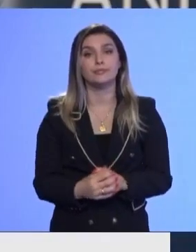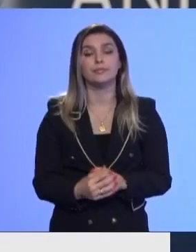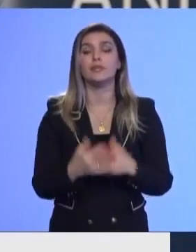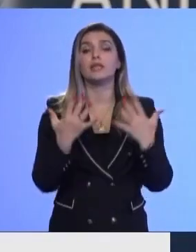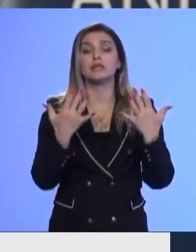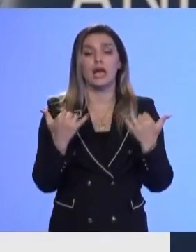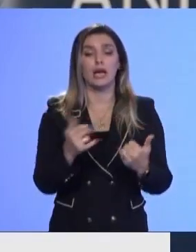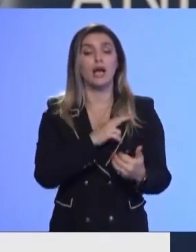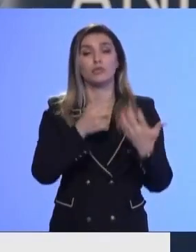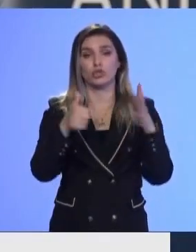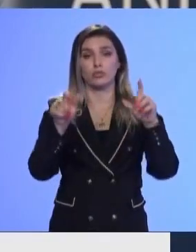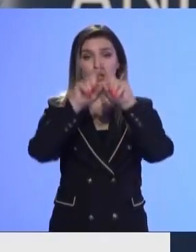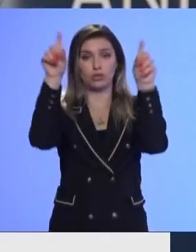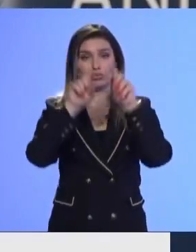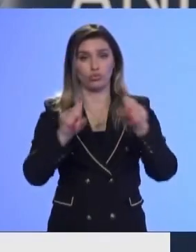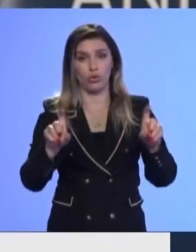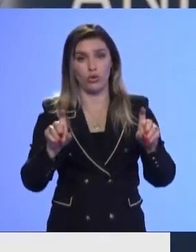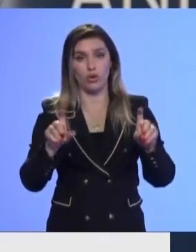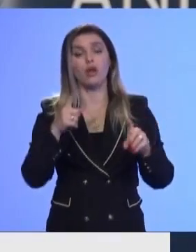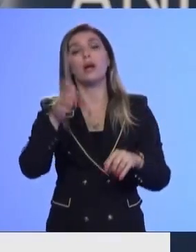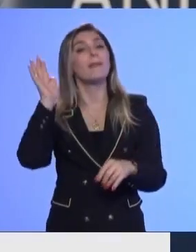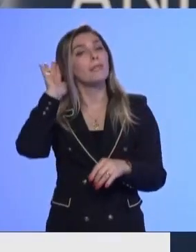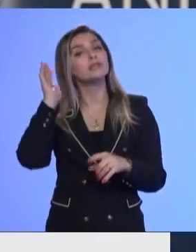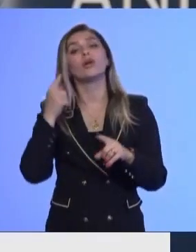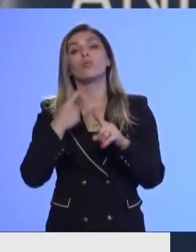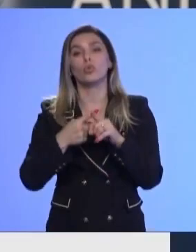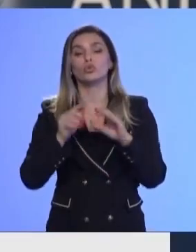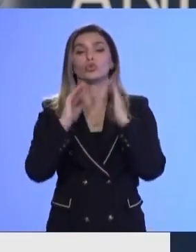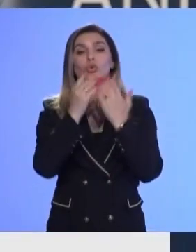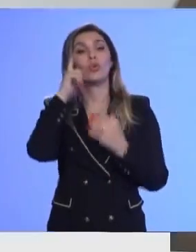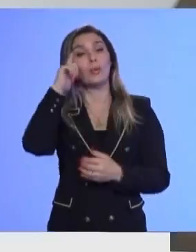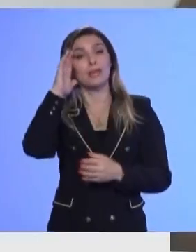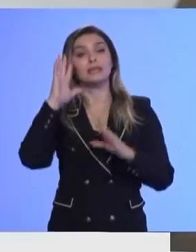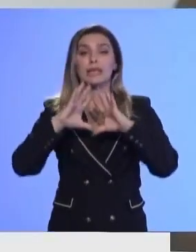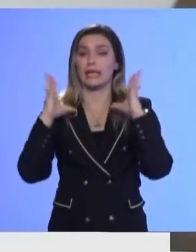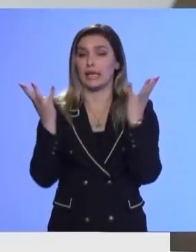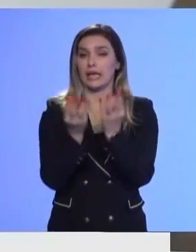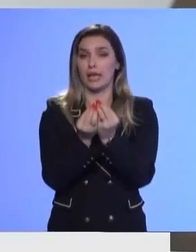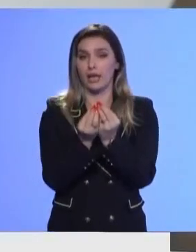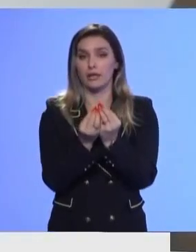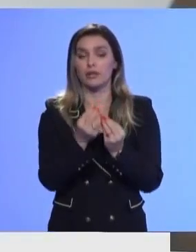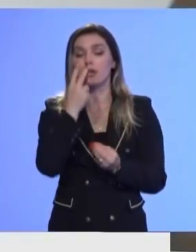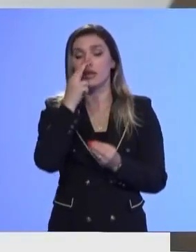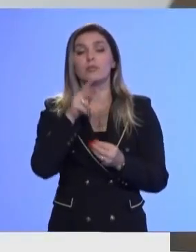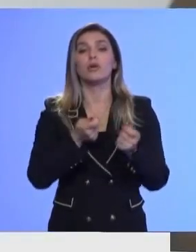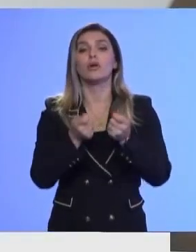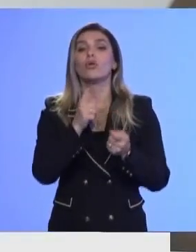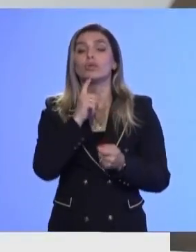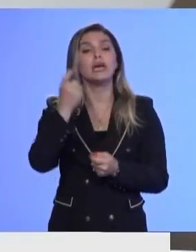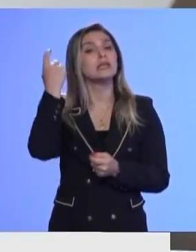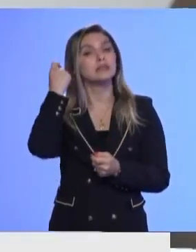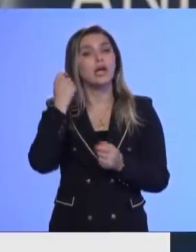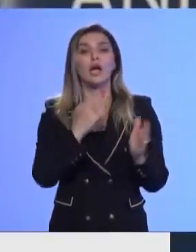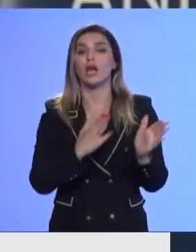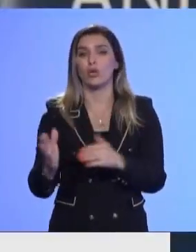gjithsej, përfshirë këtu 15 ministri dhe zyren e kryeministrit të Kosovës, vetëm 4 prej tyre udhëhiqen nga sekretar me mandat të